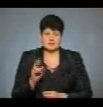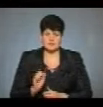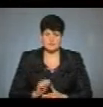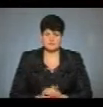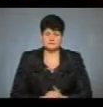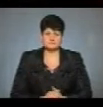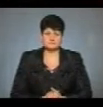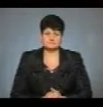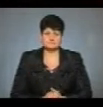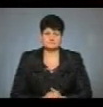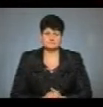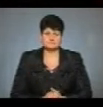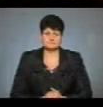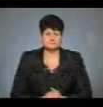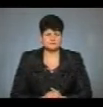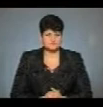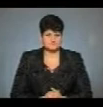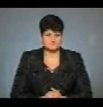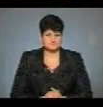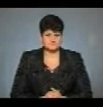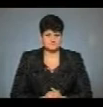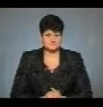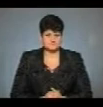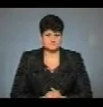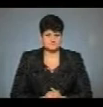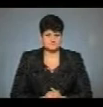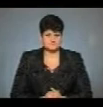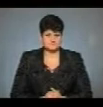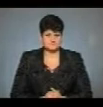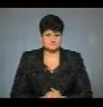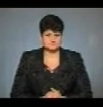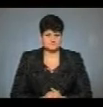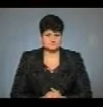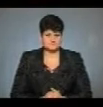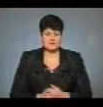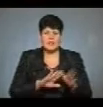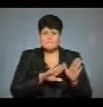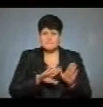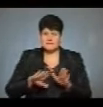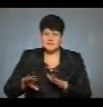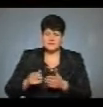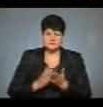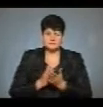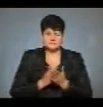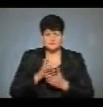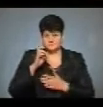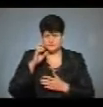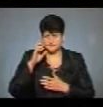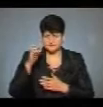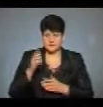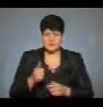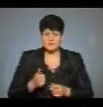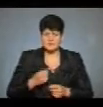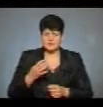В Після божественної літургії бійці